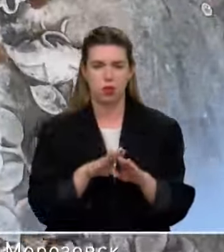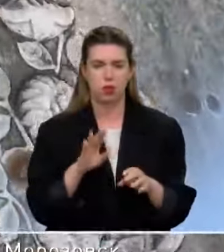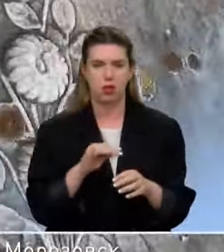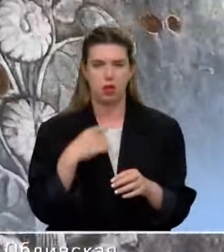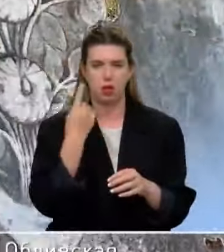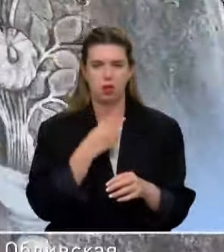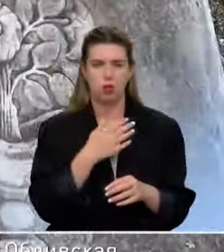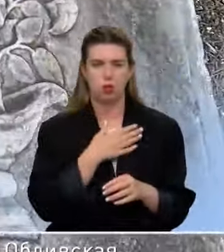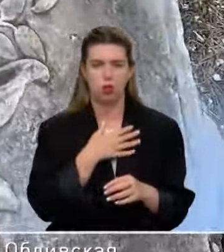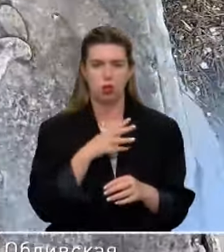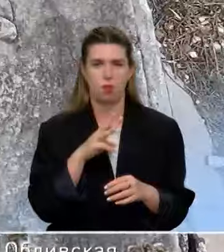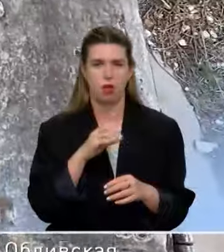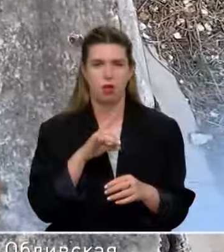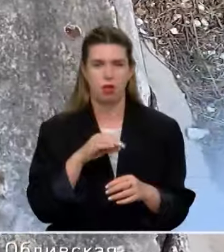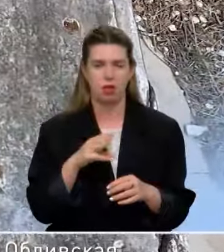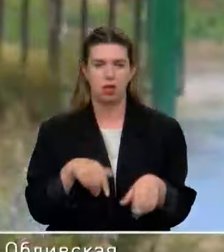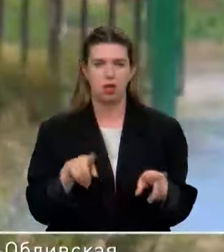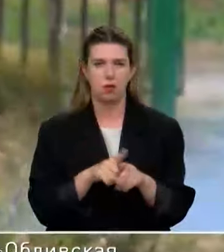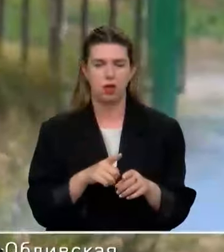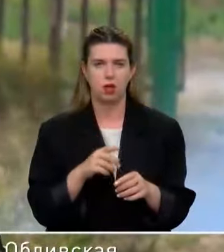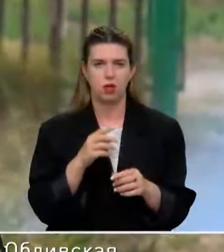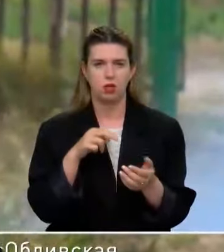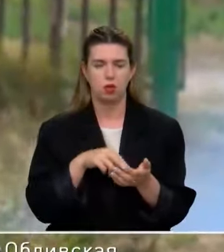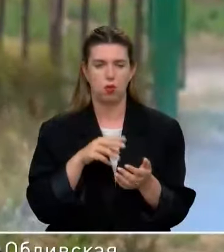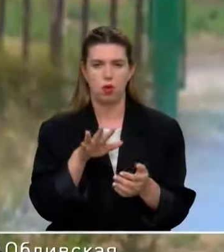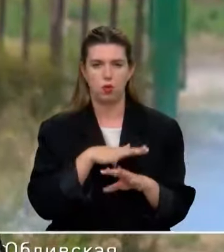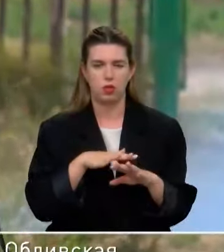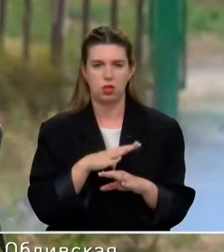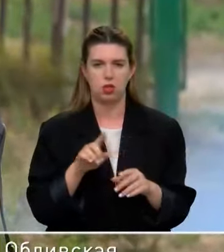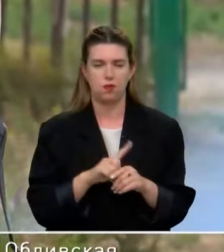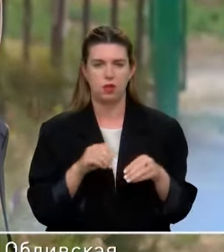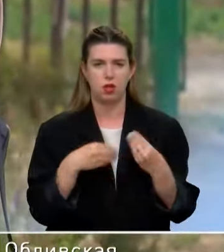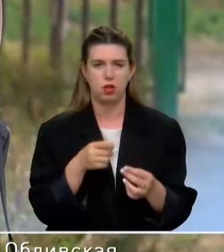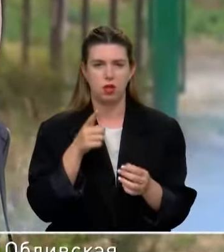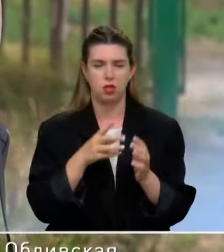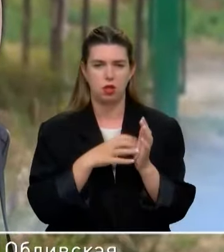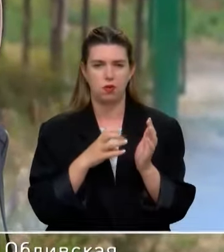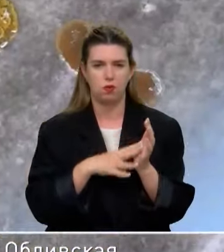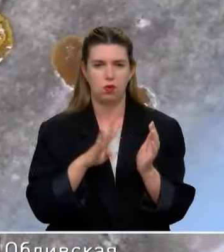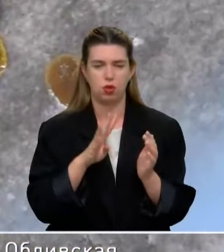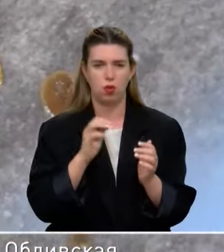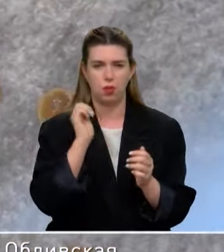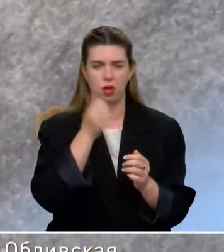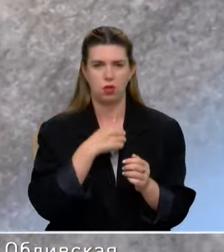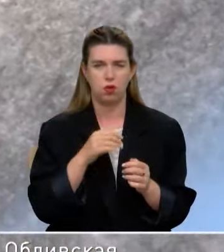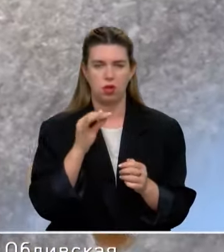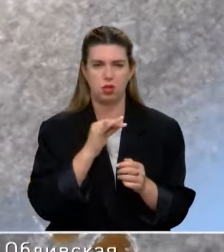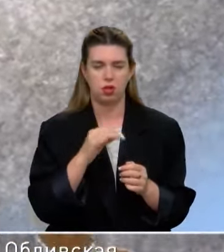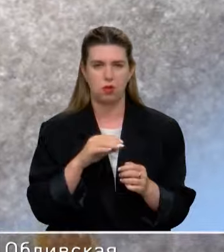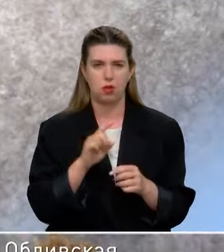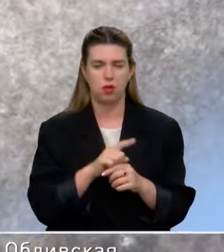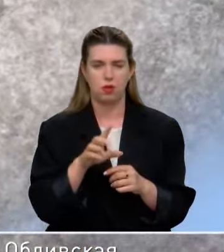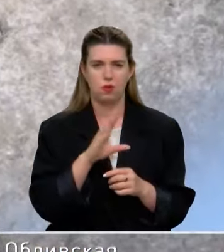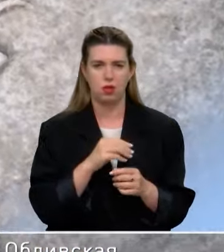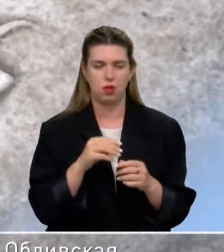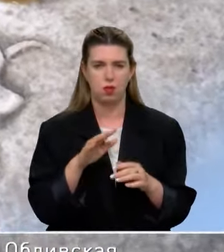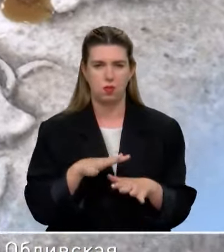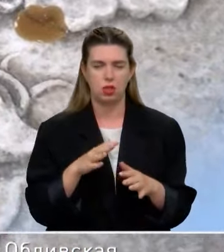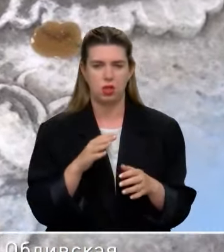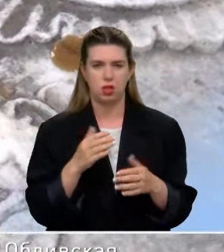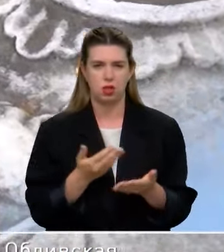лицом душою Маргарита такая ей цена от общества Дана в 1994 году старинную плиту из Склеп местные